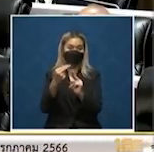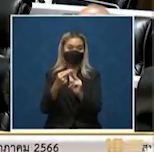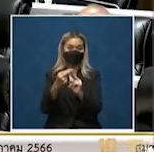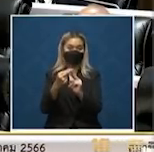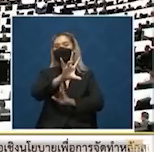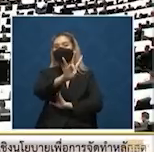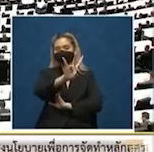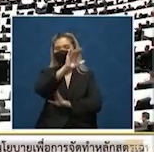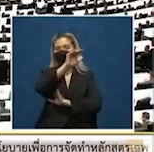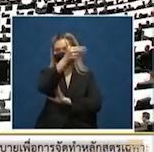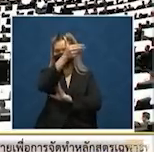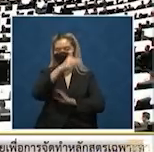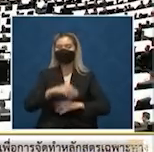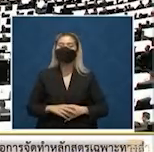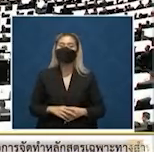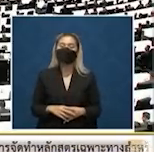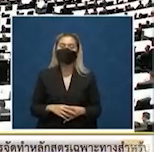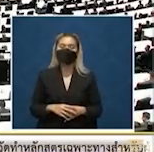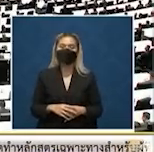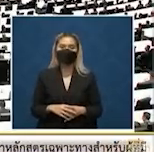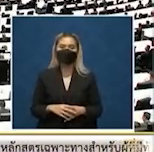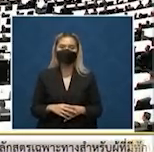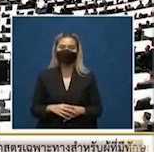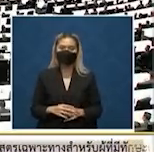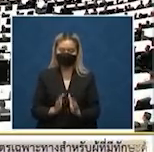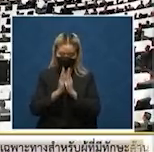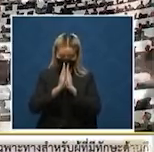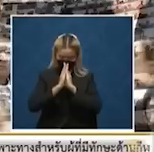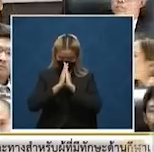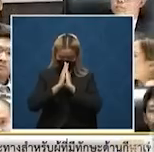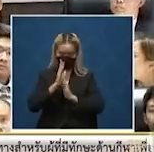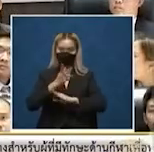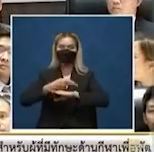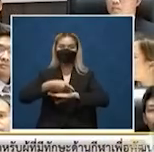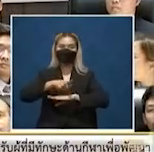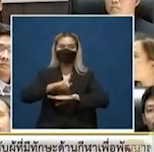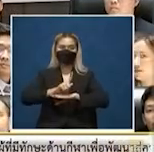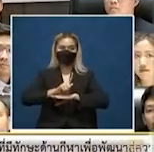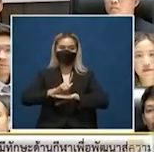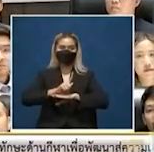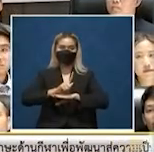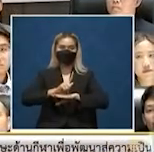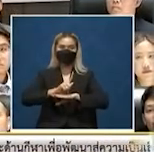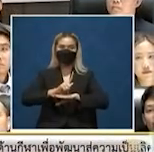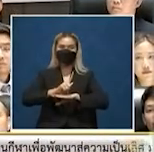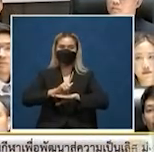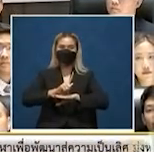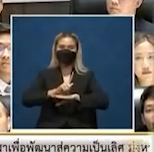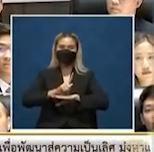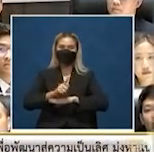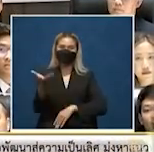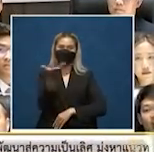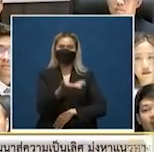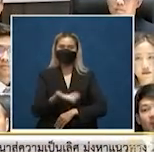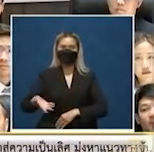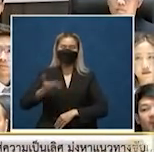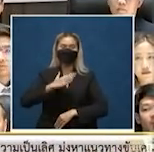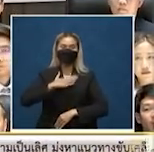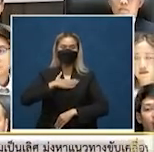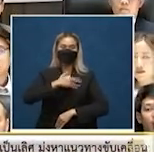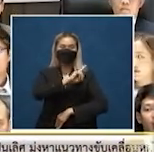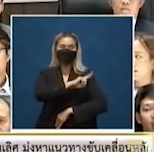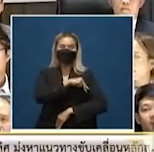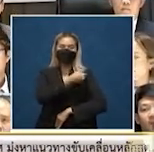นะคะเพราะว่าพอมาดูเนี่ยฝั่งของคุณวิทยาเนี่ยก็ 150บาทซึ่งงดออกเสียงเนี่ยไป 77เสียงบัตรเสียไป 2